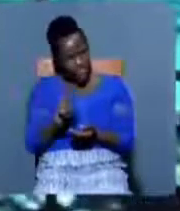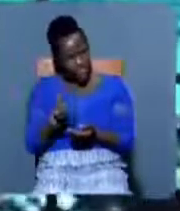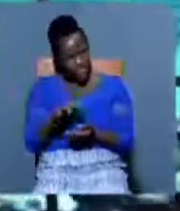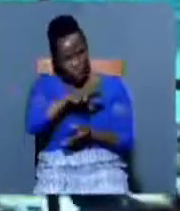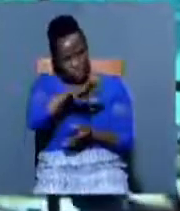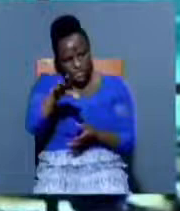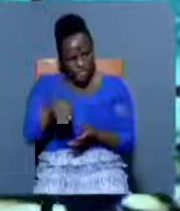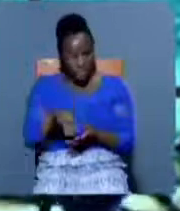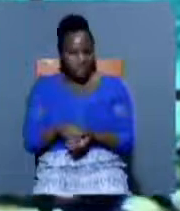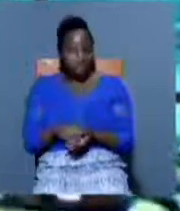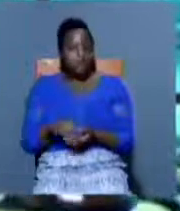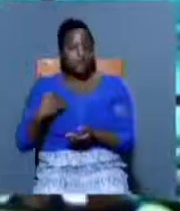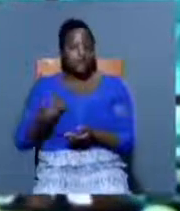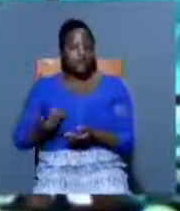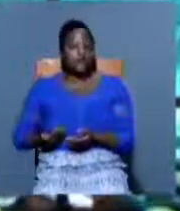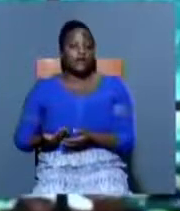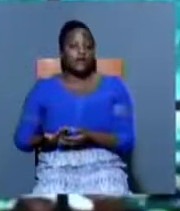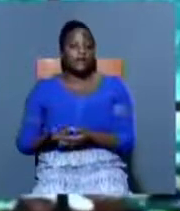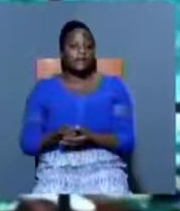Kwamba wanawake